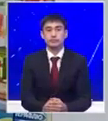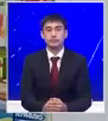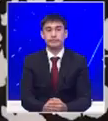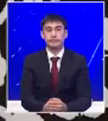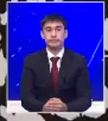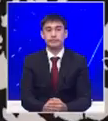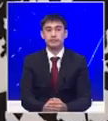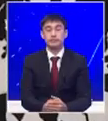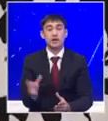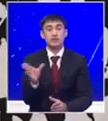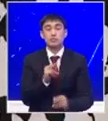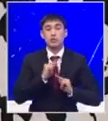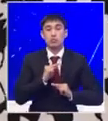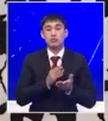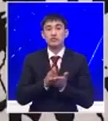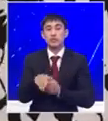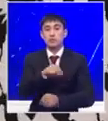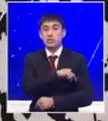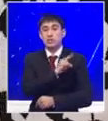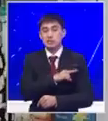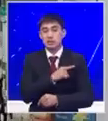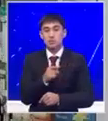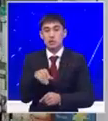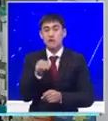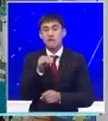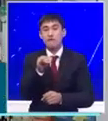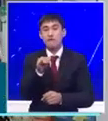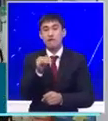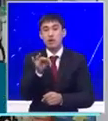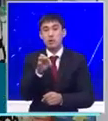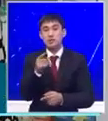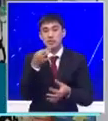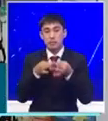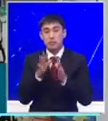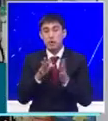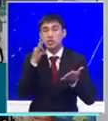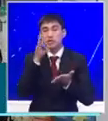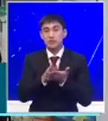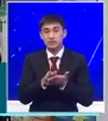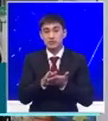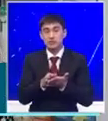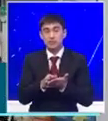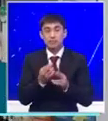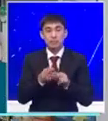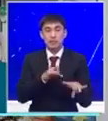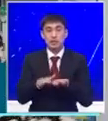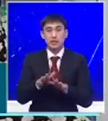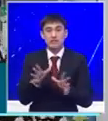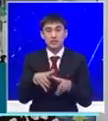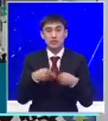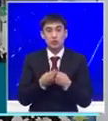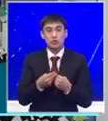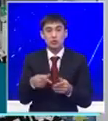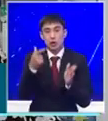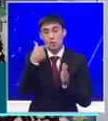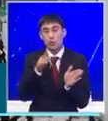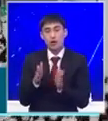уштобе Все мы работаем в сфере медицины быть фармацевтом - это большая ответственность Поэтому в этом деле мы всей семьёй очень